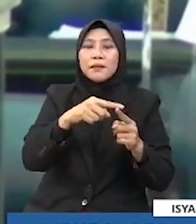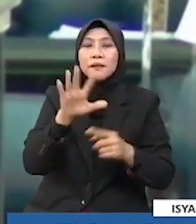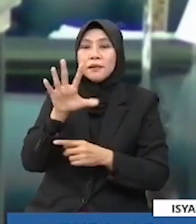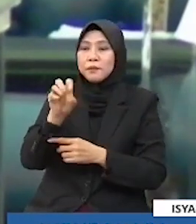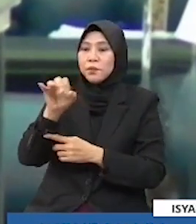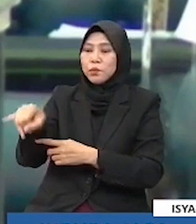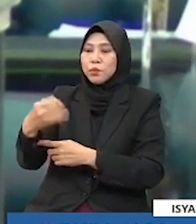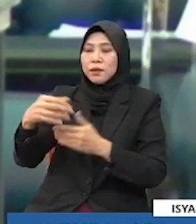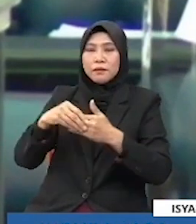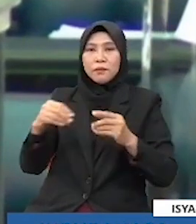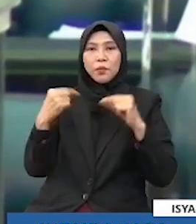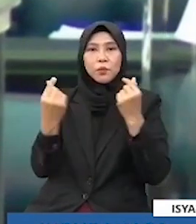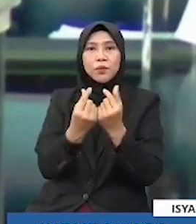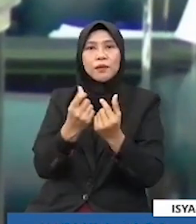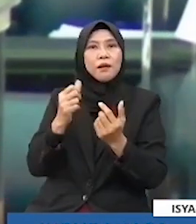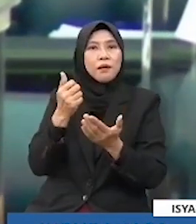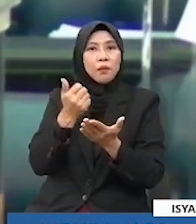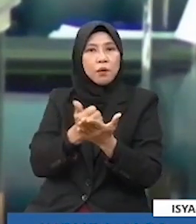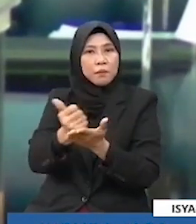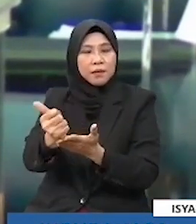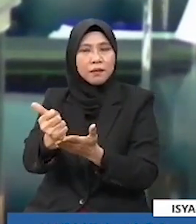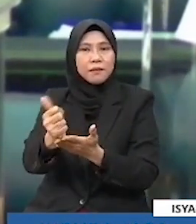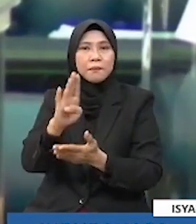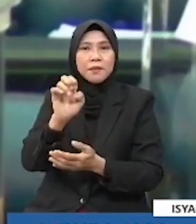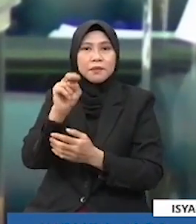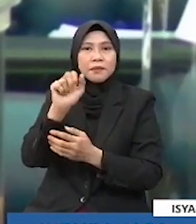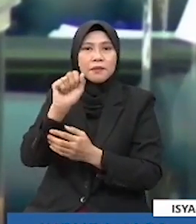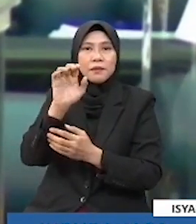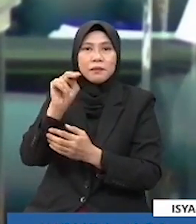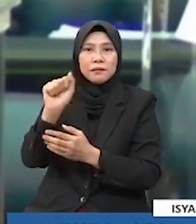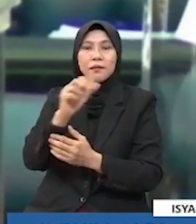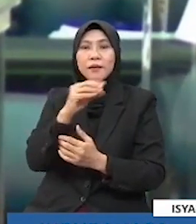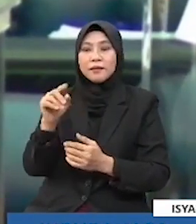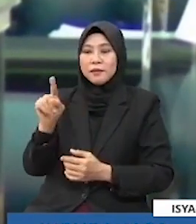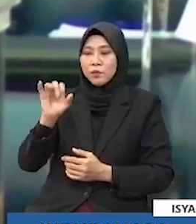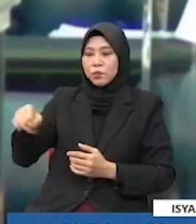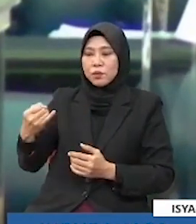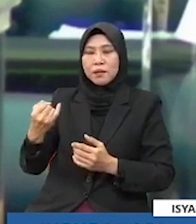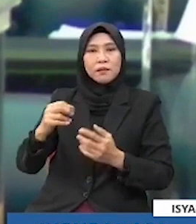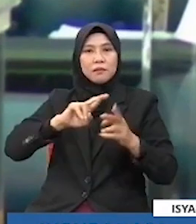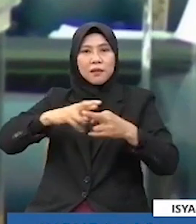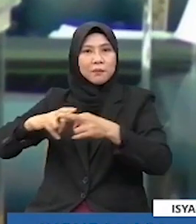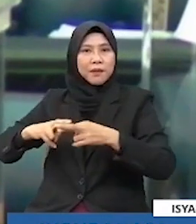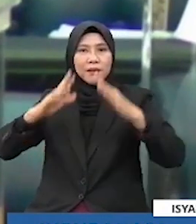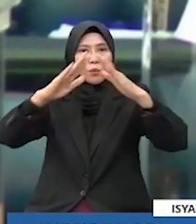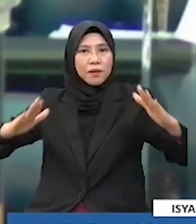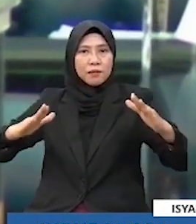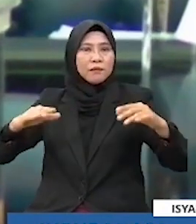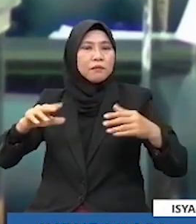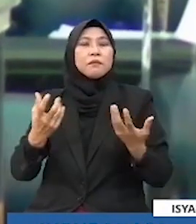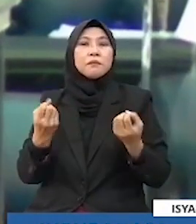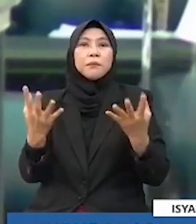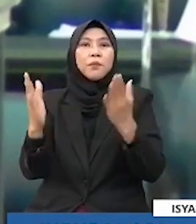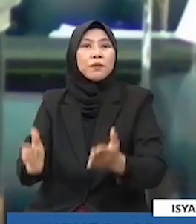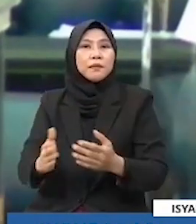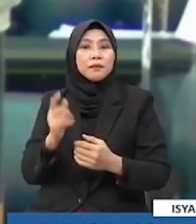50juta Ringgit untuk kumpulan uang amanah bantuan bencana negara dan 100000000 untuk bayi infra dan baik rumah ini